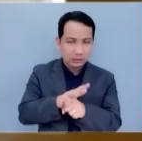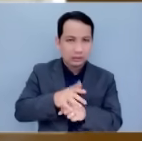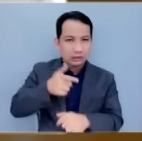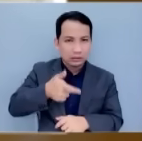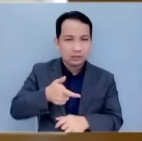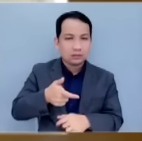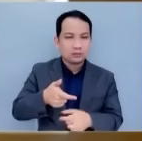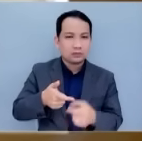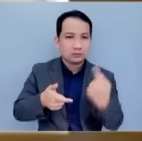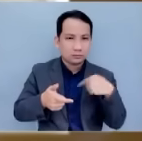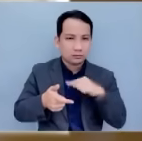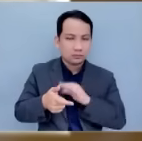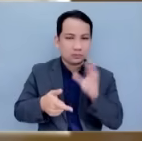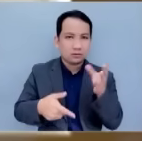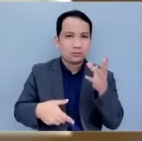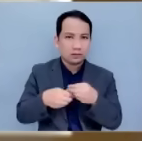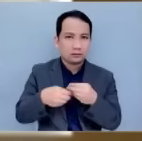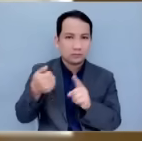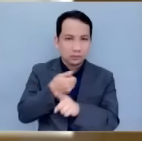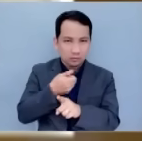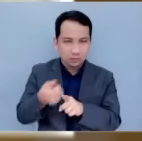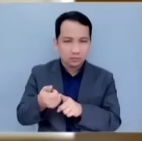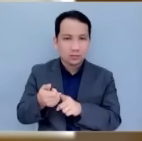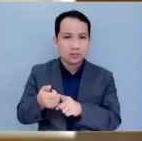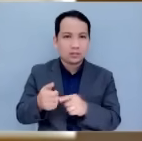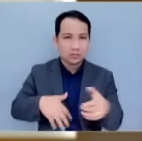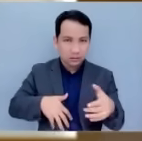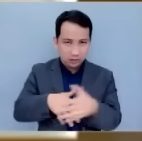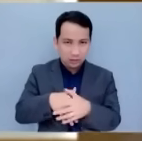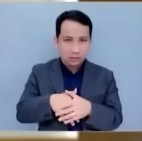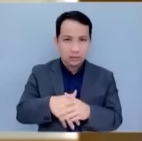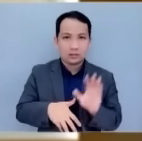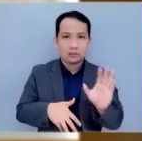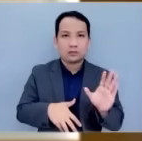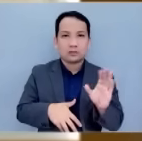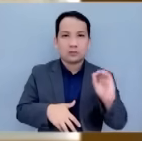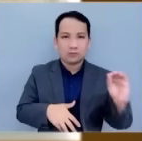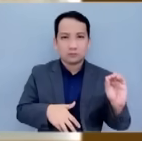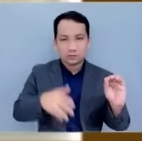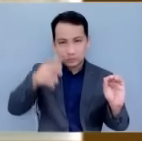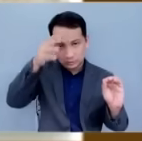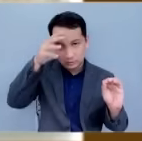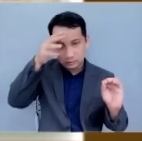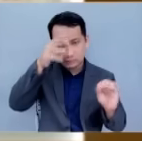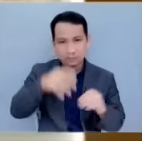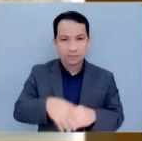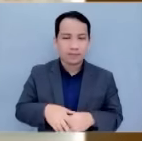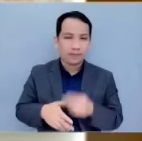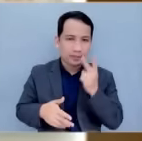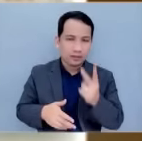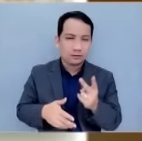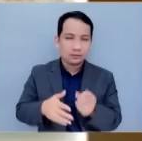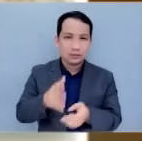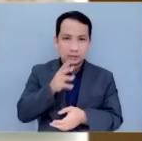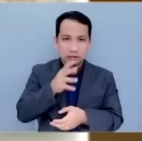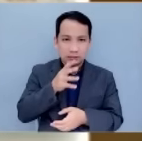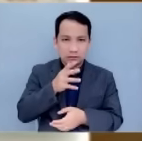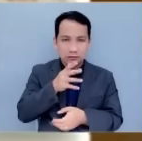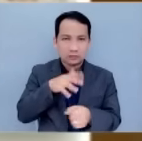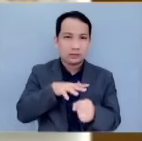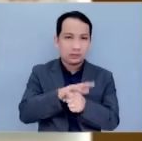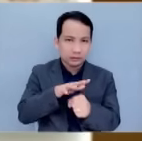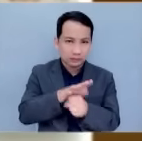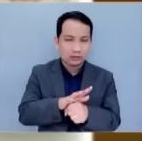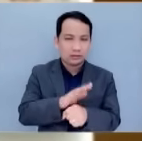Dahil sa ilang ulit na pang-aabuso, nabuntis pa ng sospek ang sariling anak. Dito lang daw nalaman ng nanay ng biktima na pinagsasamantalahan pala ng